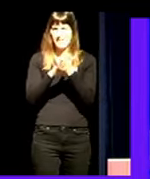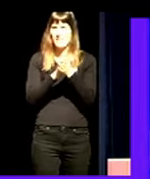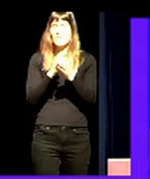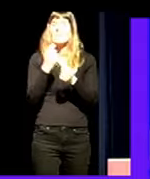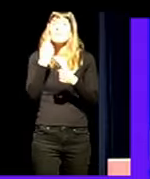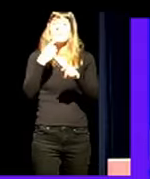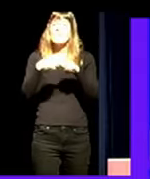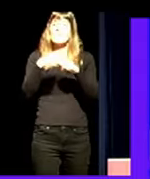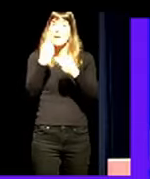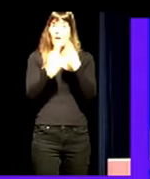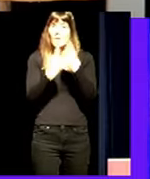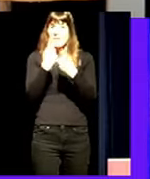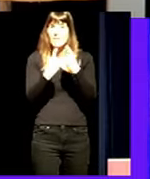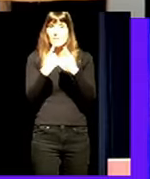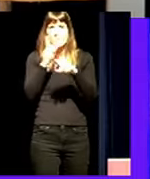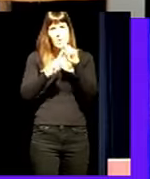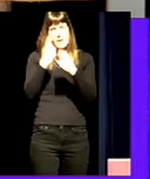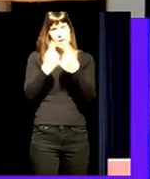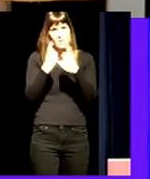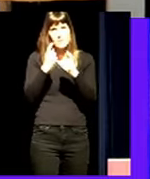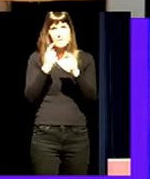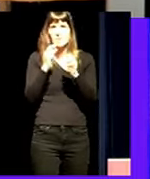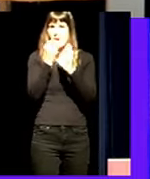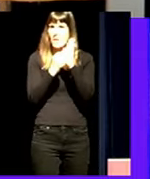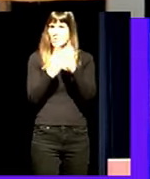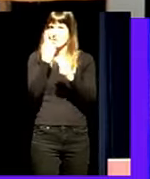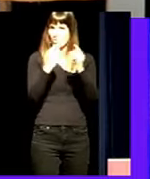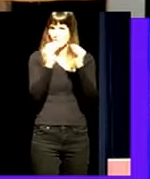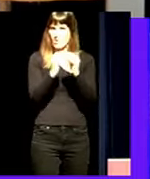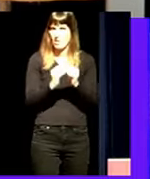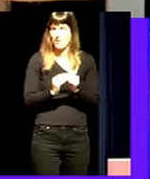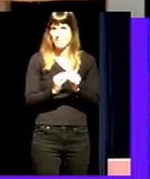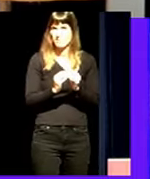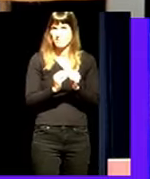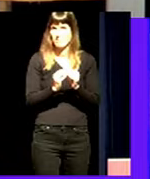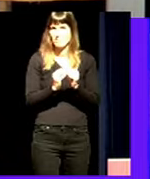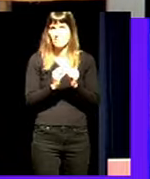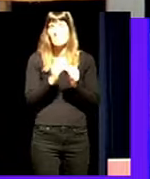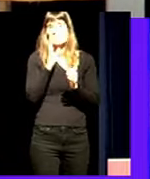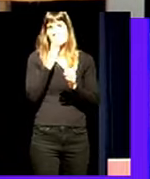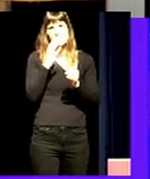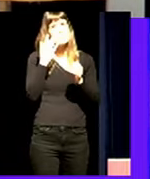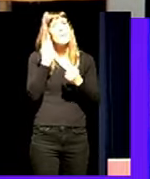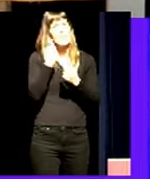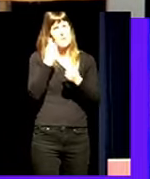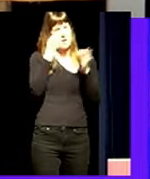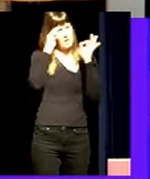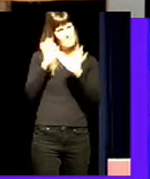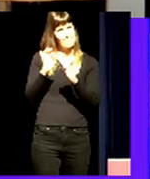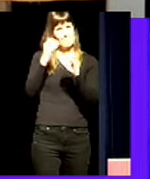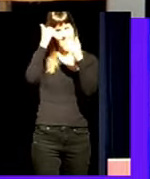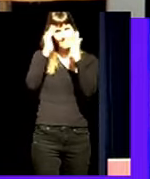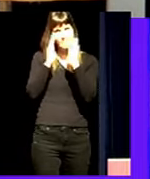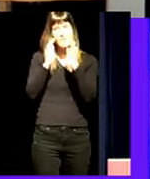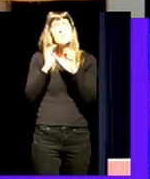batzuk, ez da, edo biniko ditugu elementu batzuk, bueno, berriak idezenak eta gainera atentzia prestatu egin behar dituguna, eta gero,